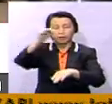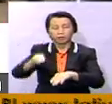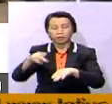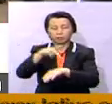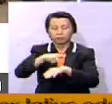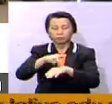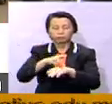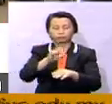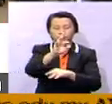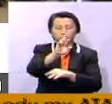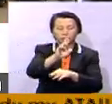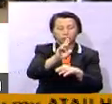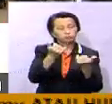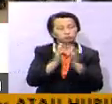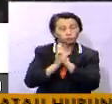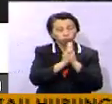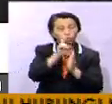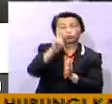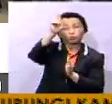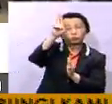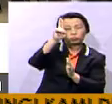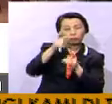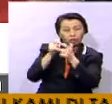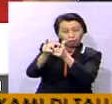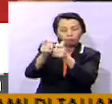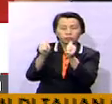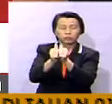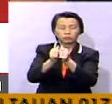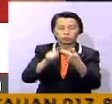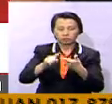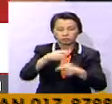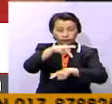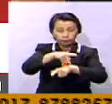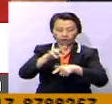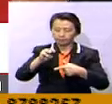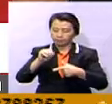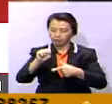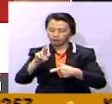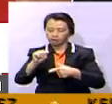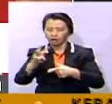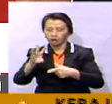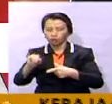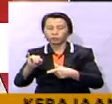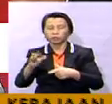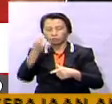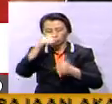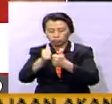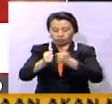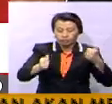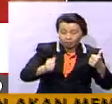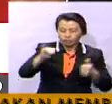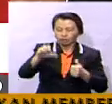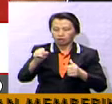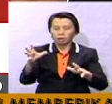Antaranya isu Rakhine melibatkan pelarian Rohingya dan isu keselamatan di Marawi yang bagi mengelak militan Daesh mengambil